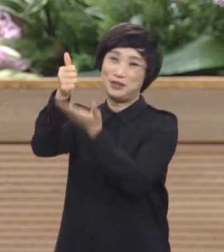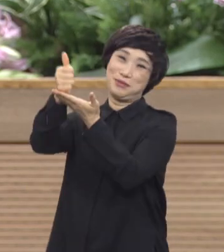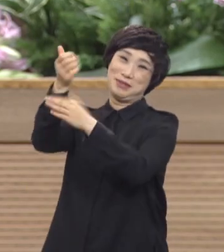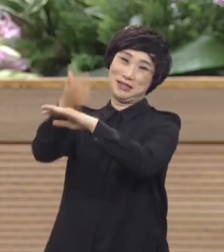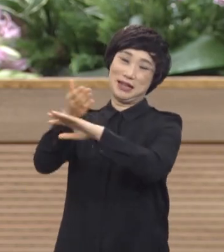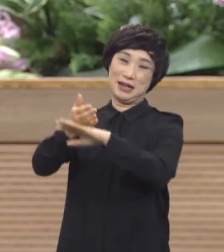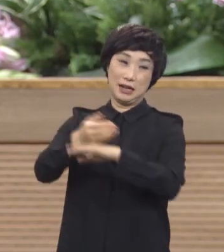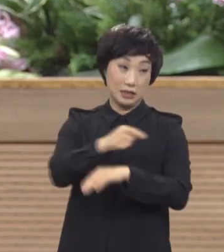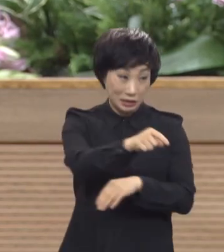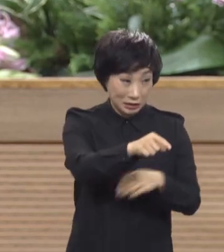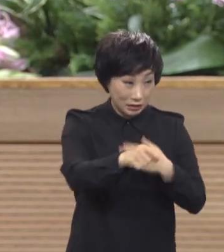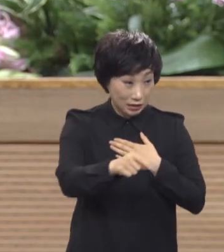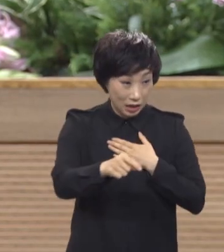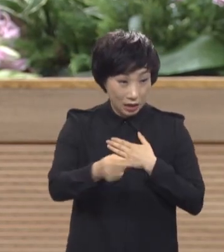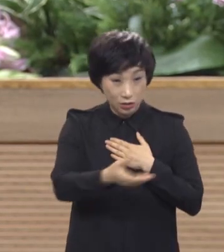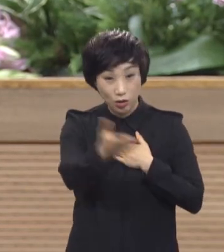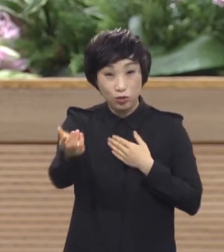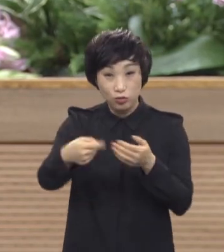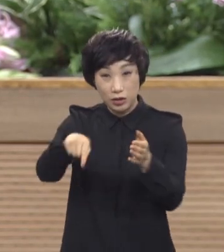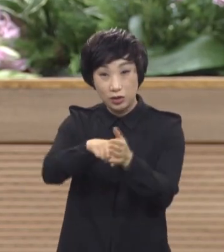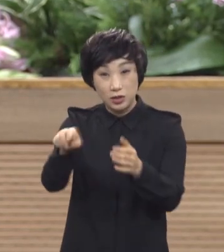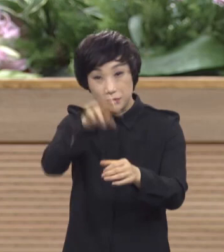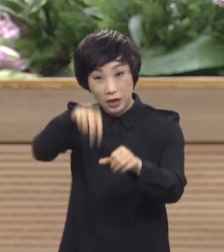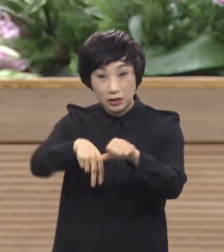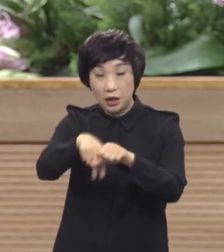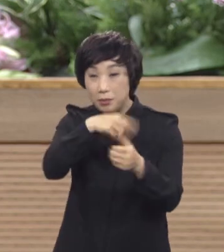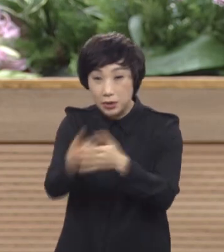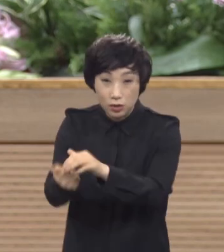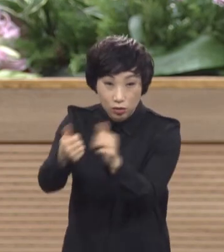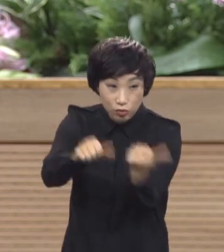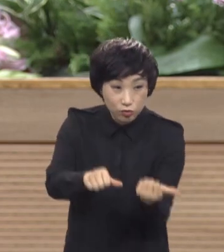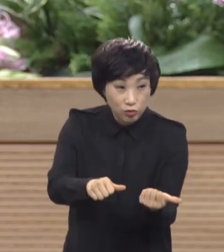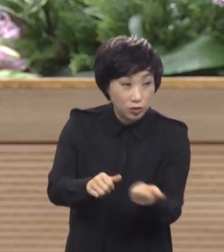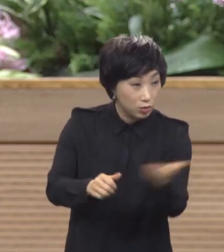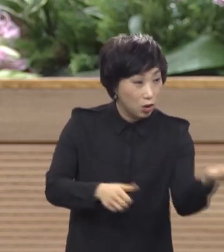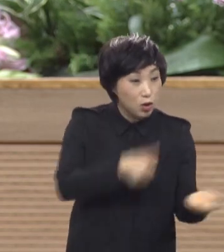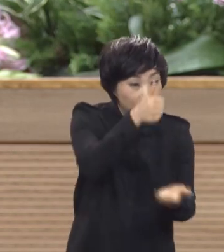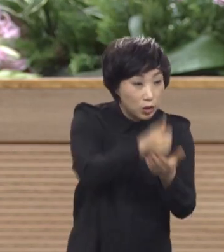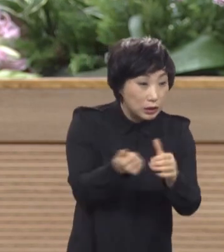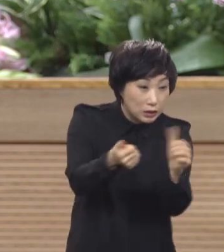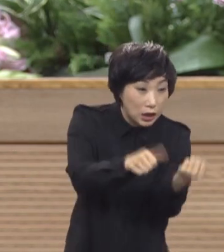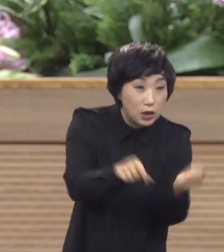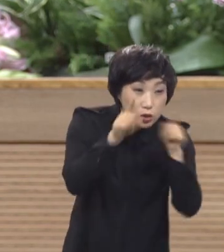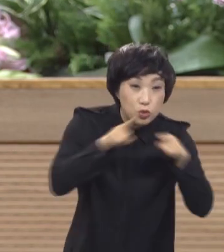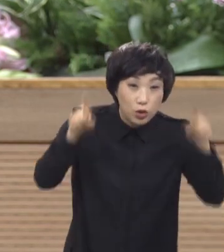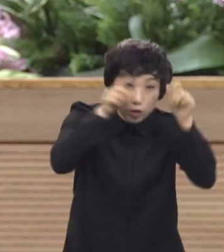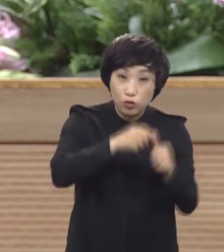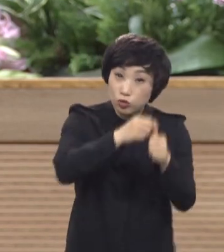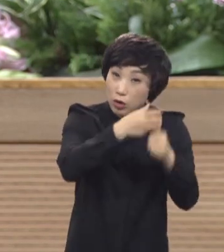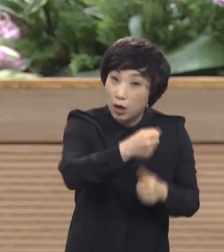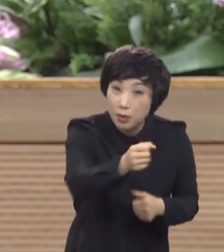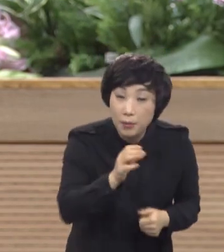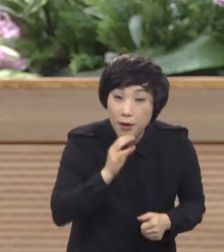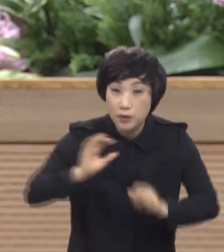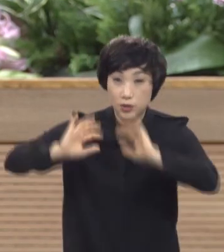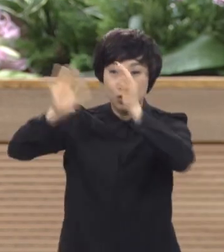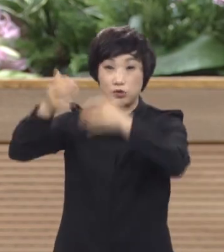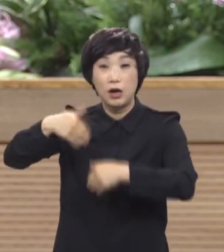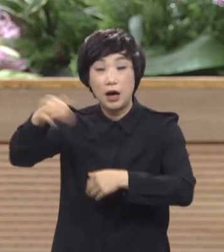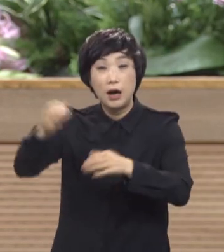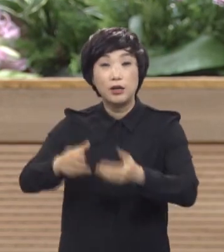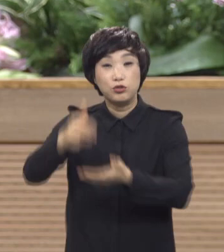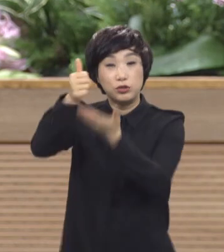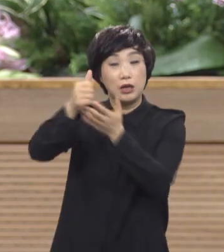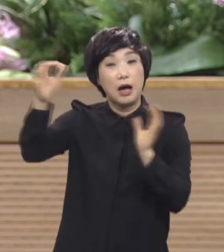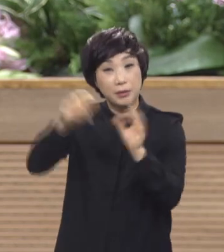내가 너희에 피를 흘려 죽어줘서 너는 채와 사방과 지옥에서 구원받아 천국에서 나랑 영원히